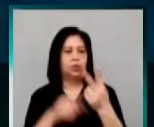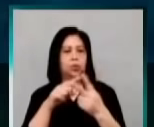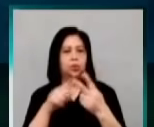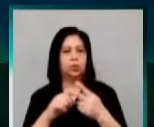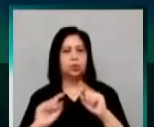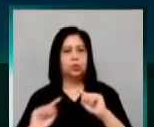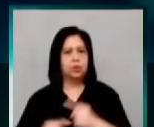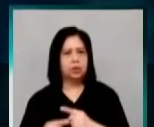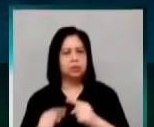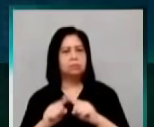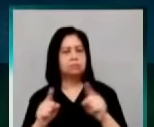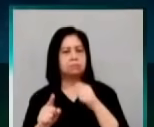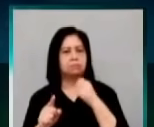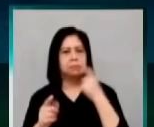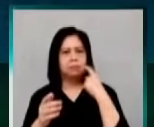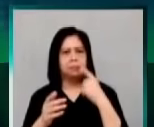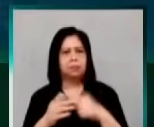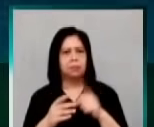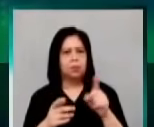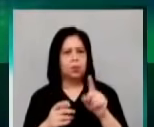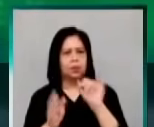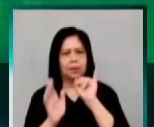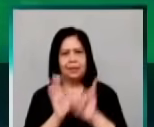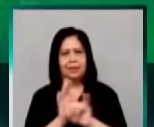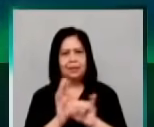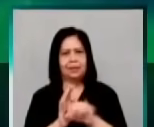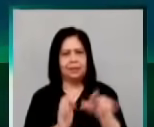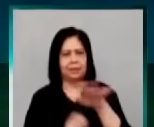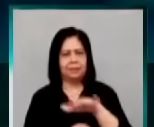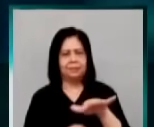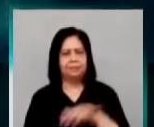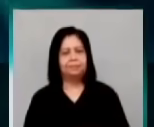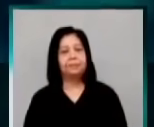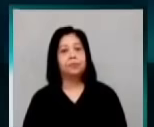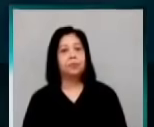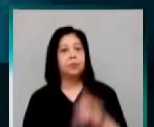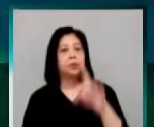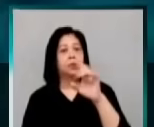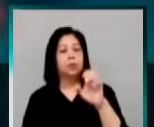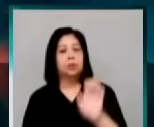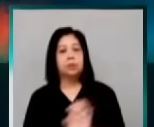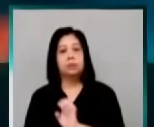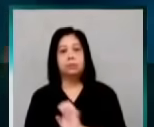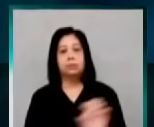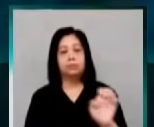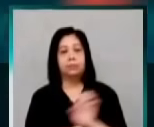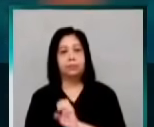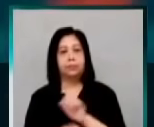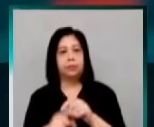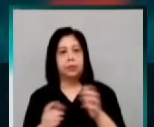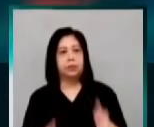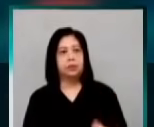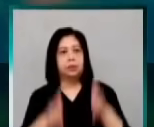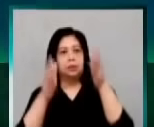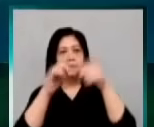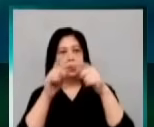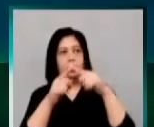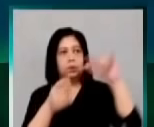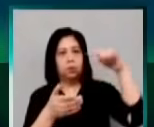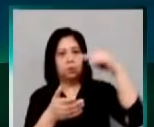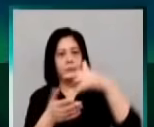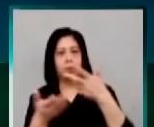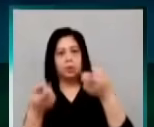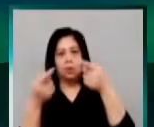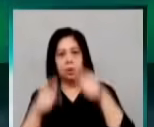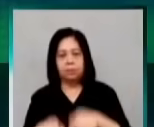hindi patukoy ang pagkakakilanlan nila. 100 empleyado raw ang nasa gusali nang mangyari ang aksidente.